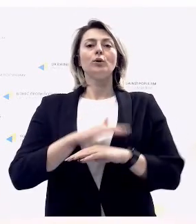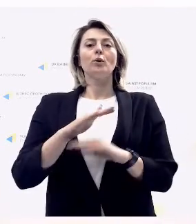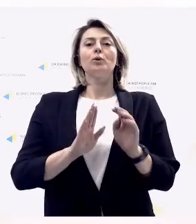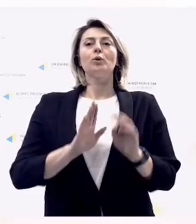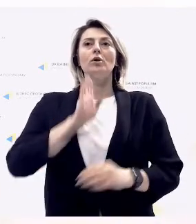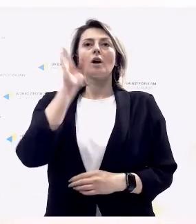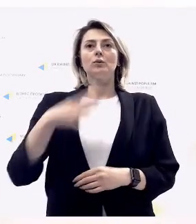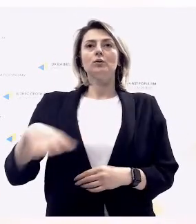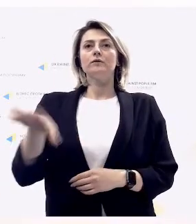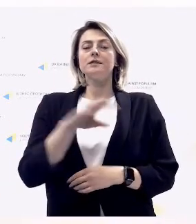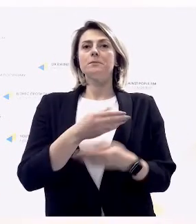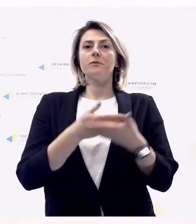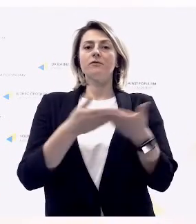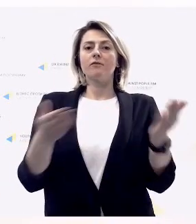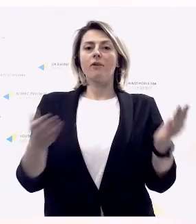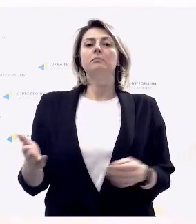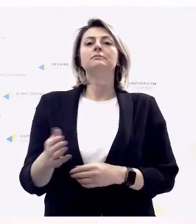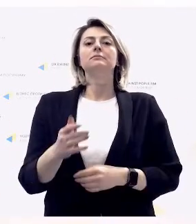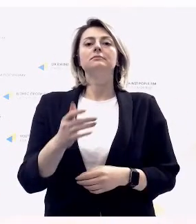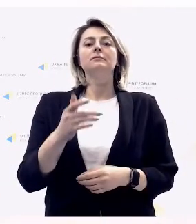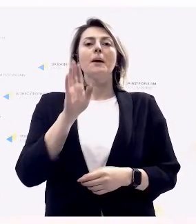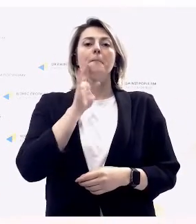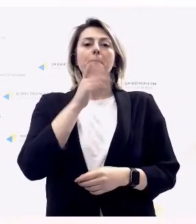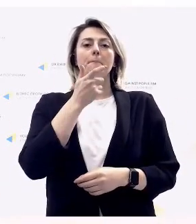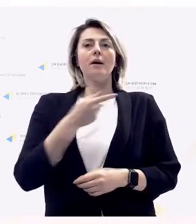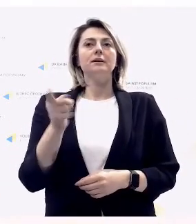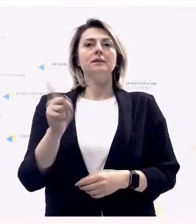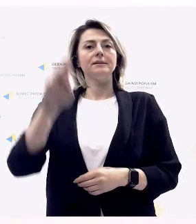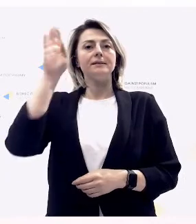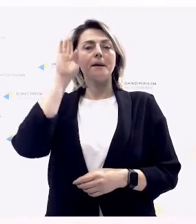Доброго ранку всім вам, пані та панове.